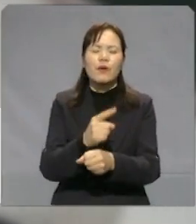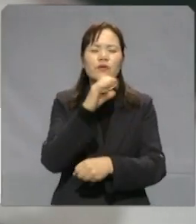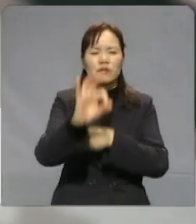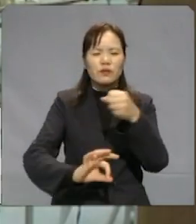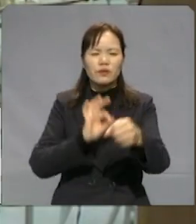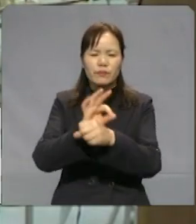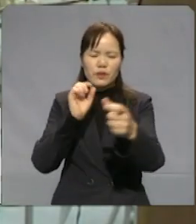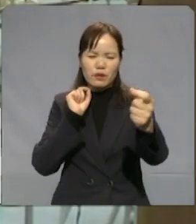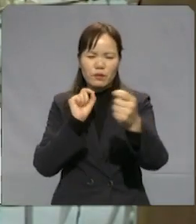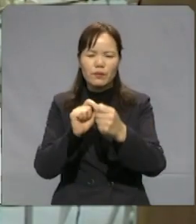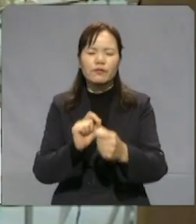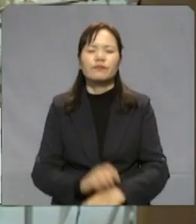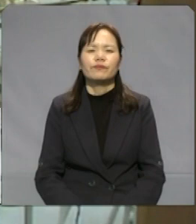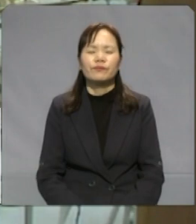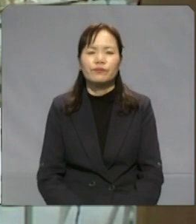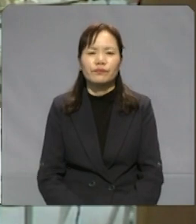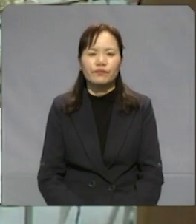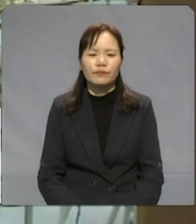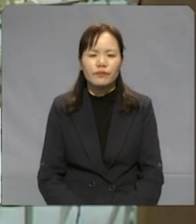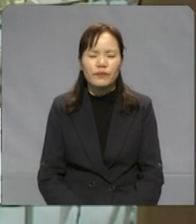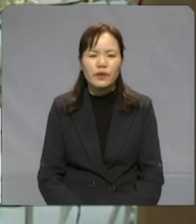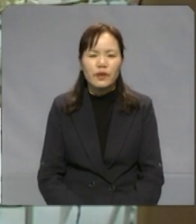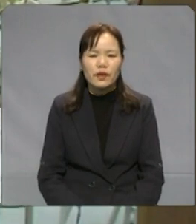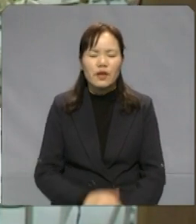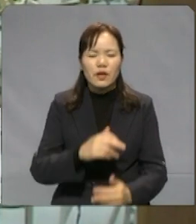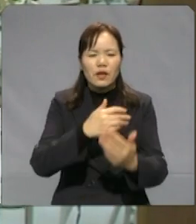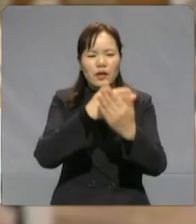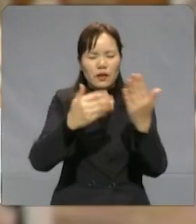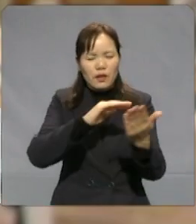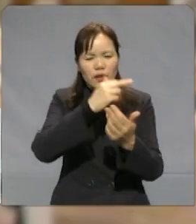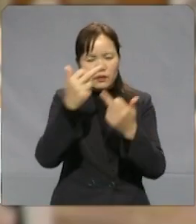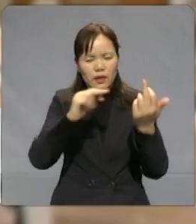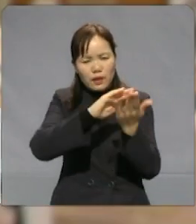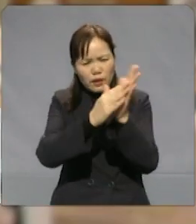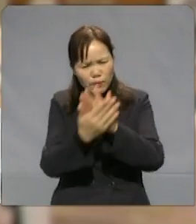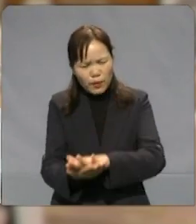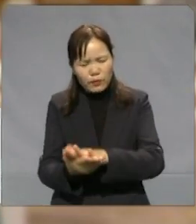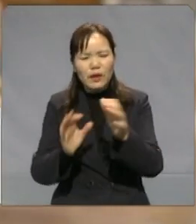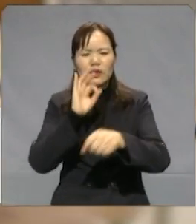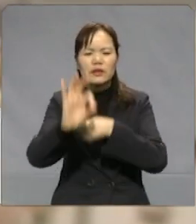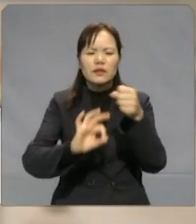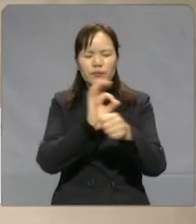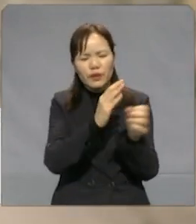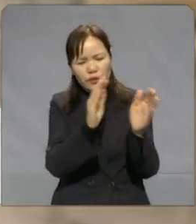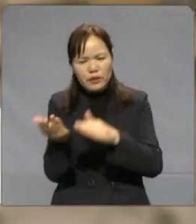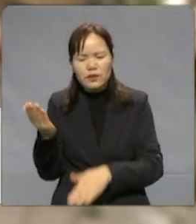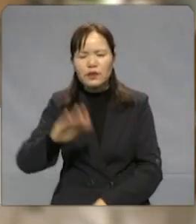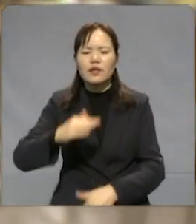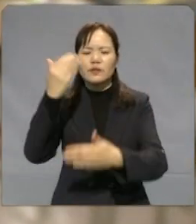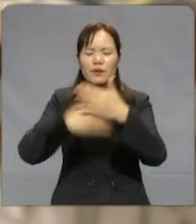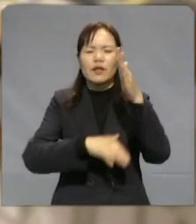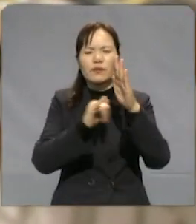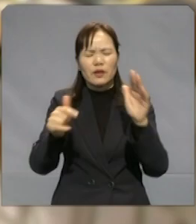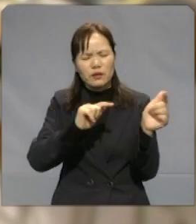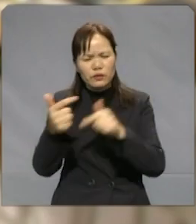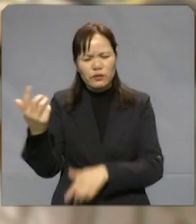있습니다. 강산이 변한다는 세월은 흘렀어도 유가족들에게는 지울 수 없는 현재